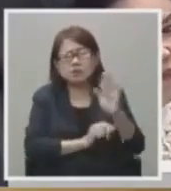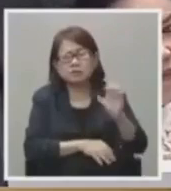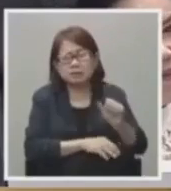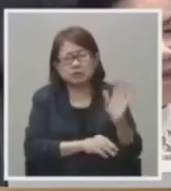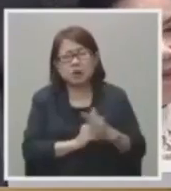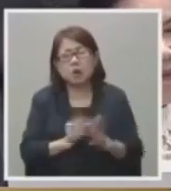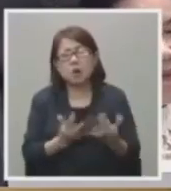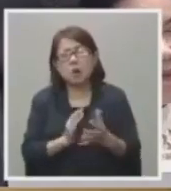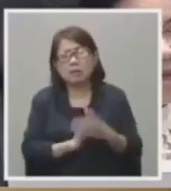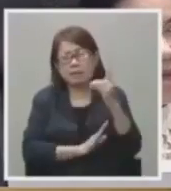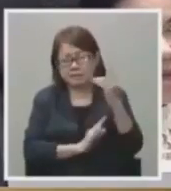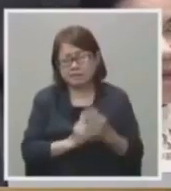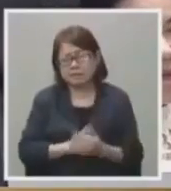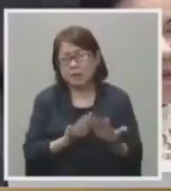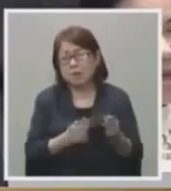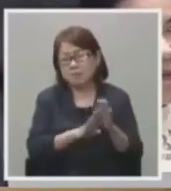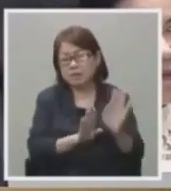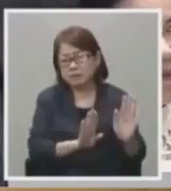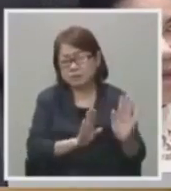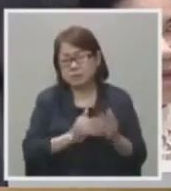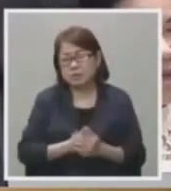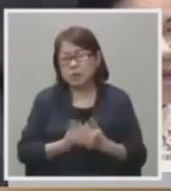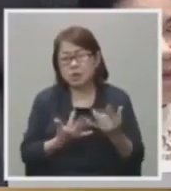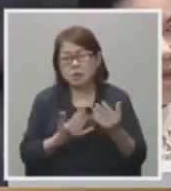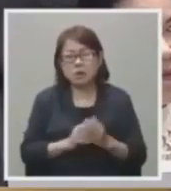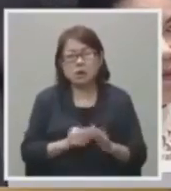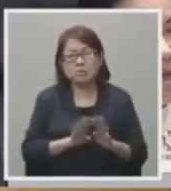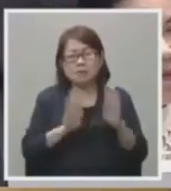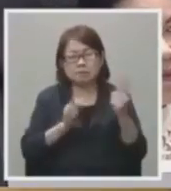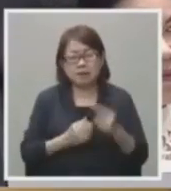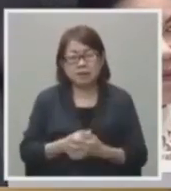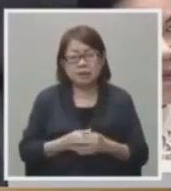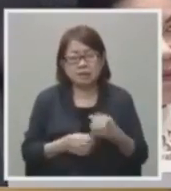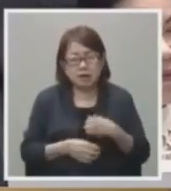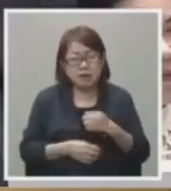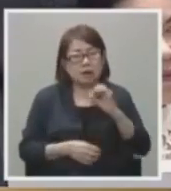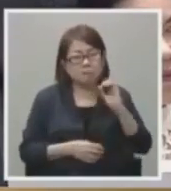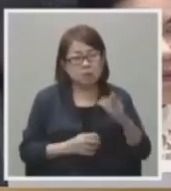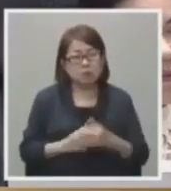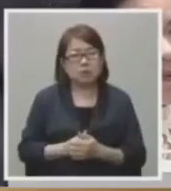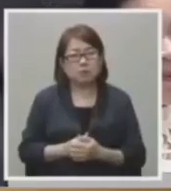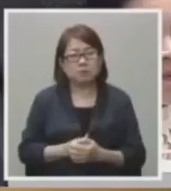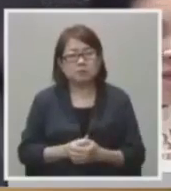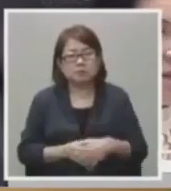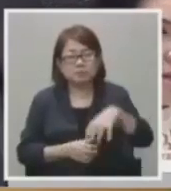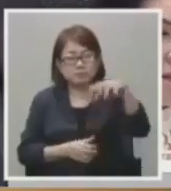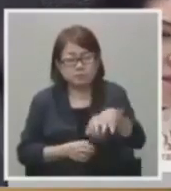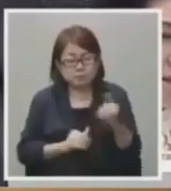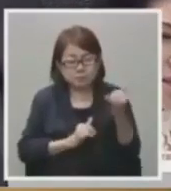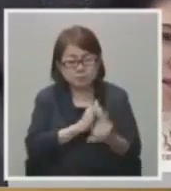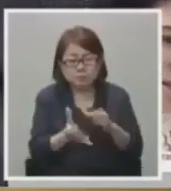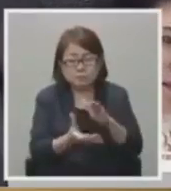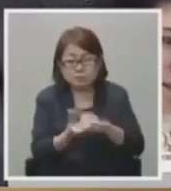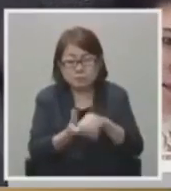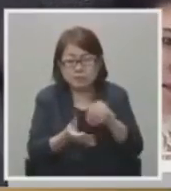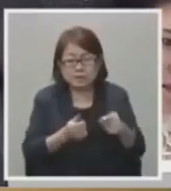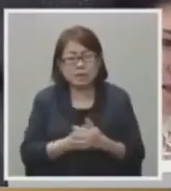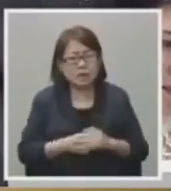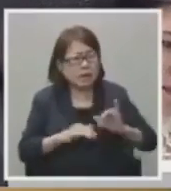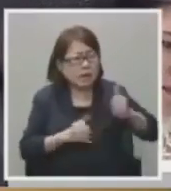ทิตย์หนึ่งไม่ต้องปิดไม่ต้องเปิดไม่ต้องไปจับเดี๋ยวก็เปิดแต่พูดจะบอกว่านี่แหละครับคนที่จะมาบริหารจัดการประเท